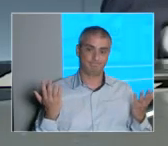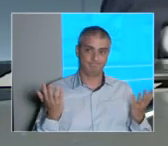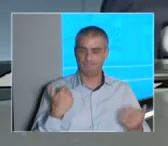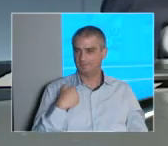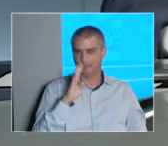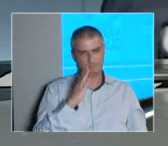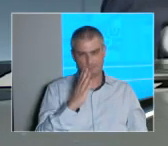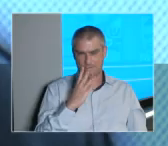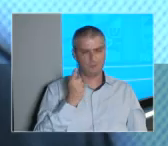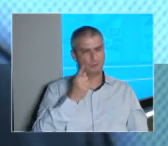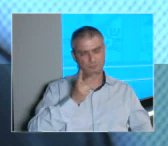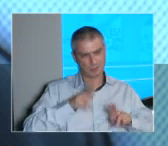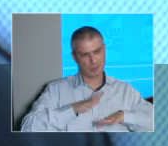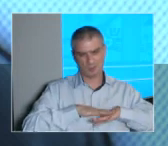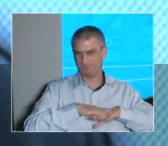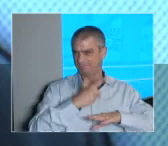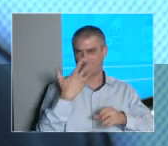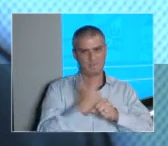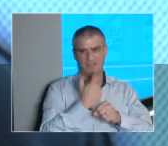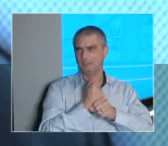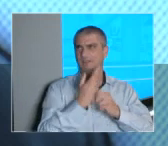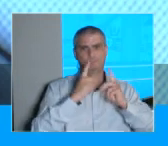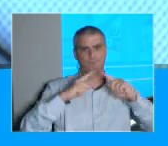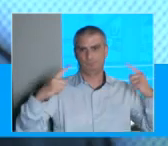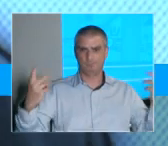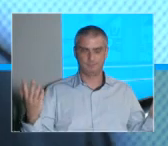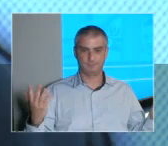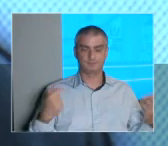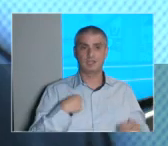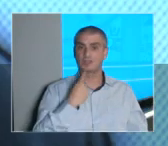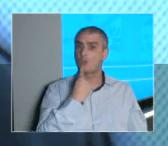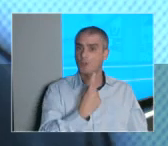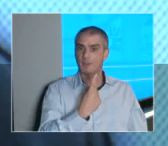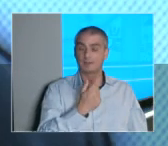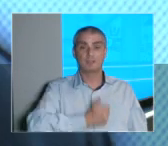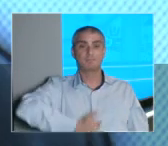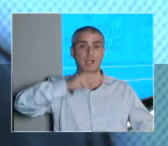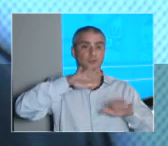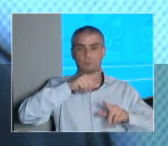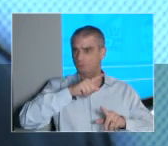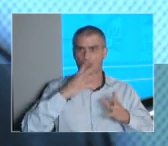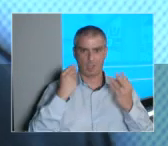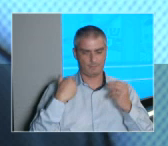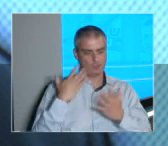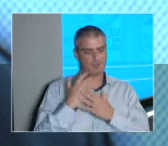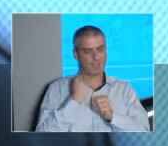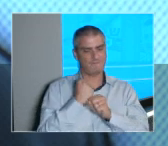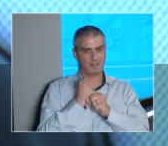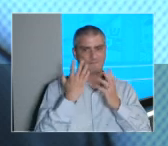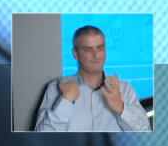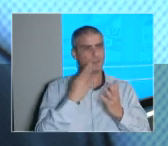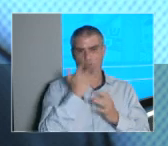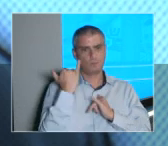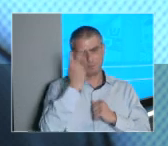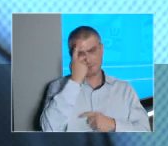נתניהו יש לו יכולות וגם יש לו הישגים בנושאים שונים. אני אומר שמראשי ממשלה לא מעטים שעבדתי איתם והכרתי אותם,